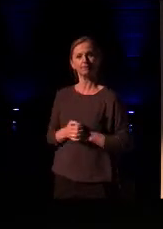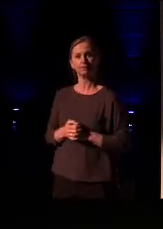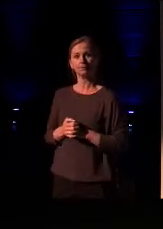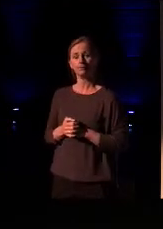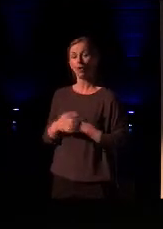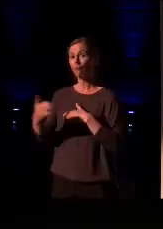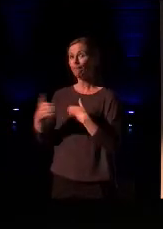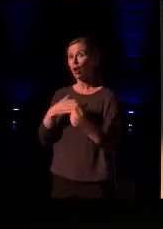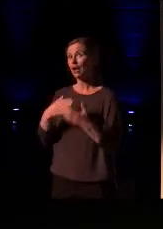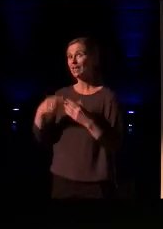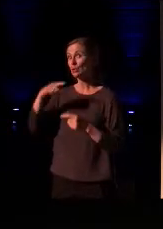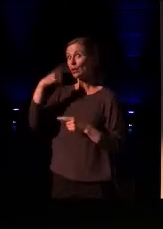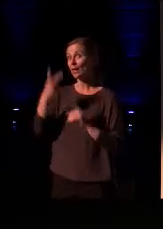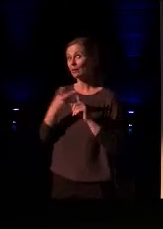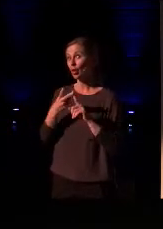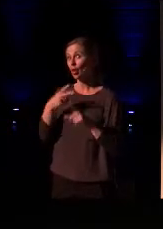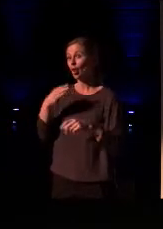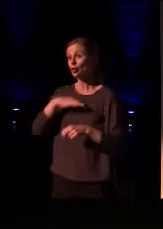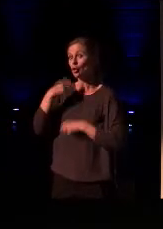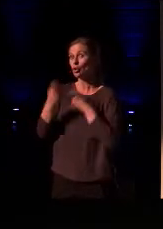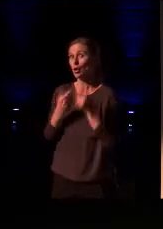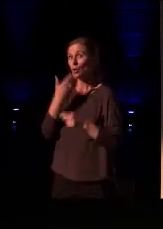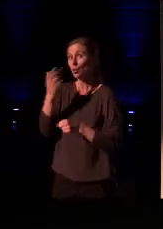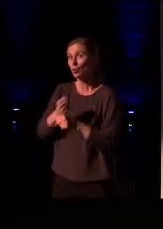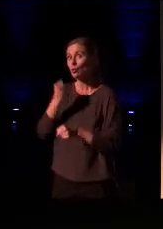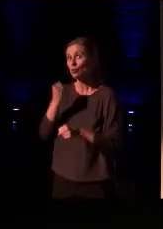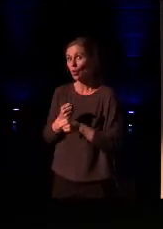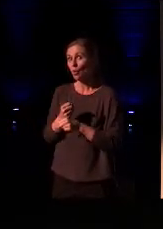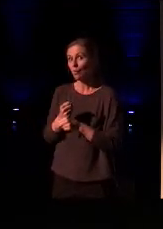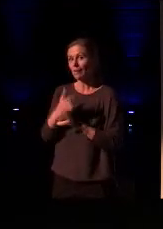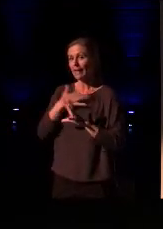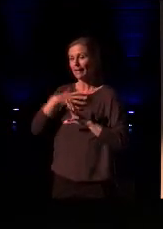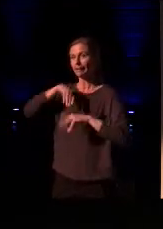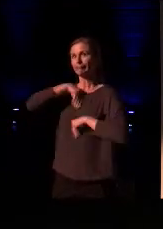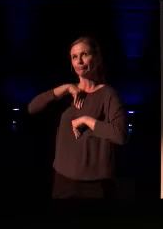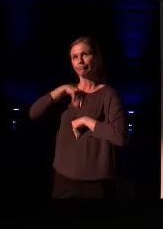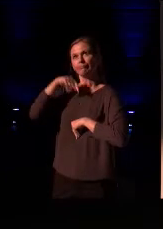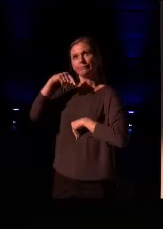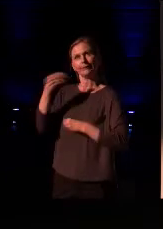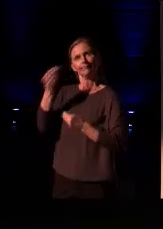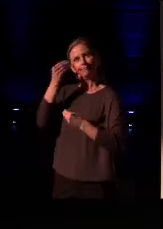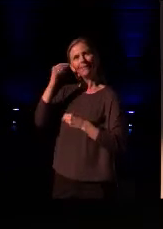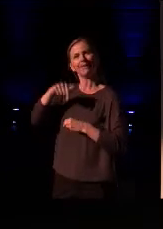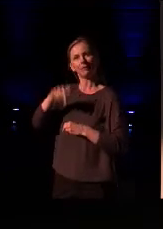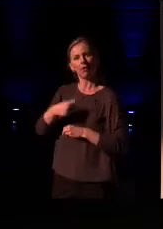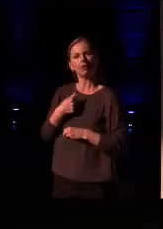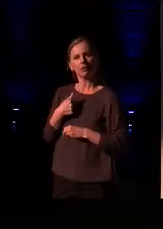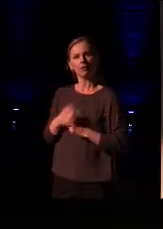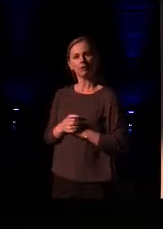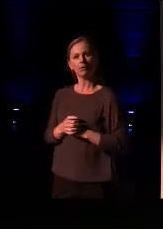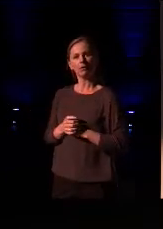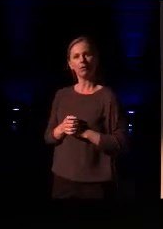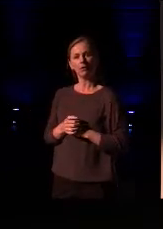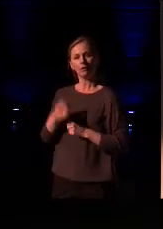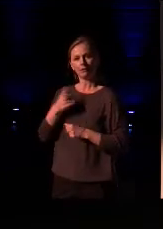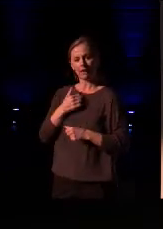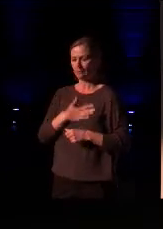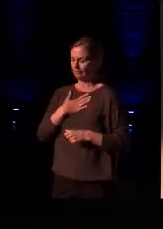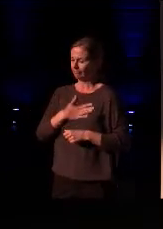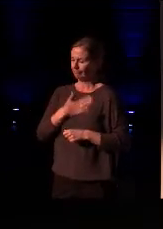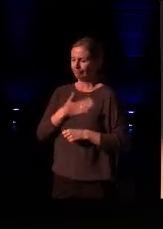Faglig stolthet og ønske om å gjøre en god jobb, det sitter jeg igjen med etter dagen i dag. Og det jeg veldig glad